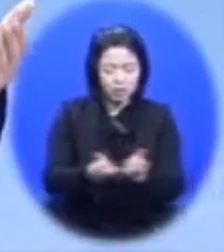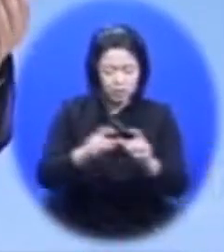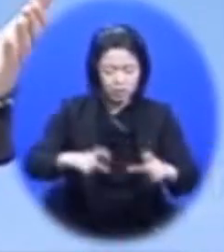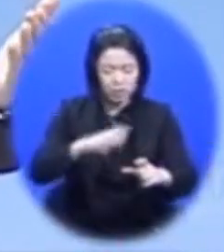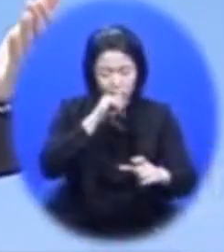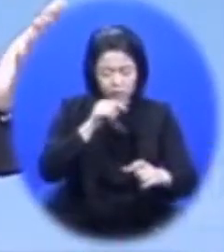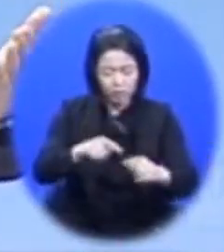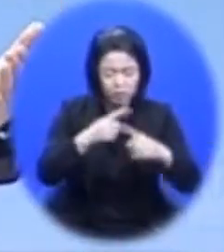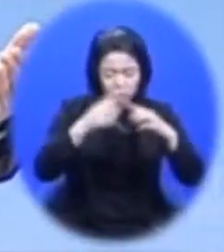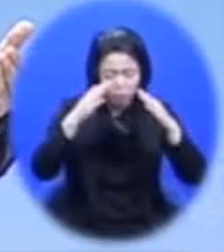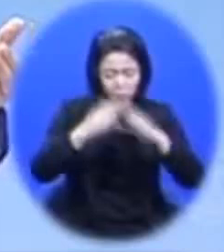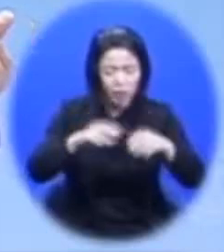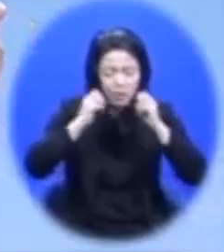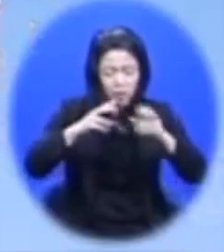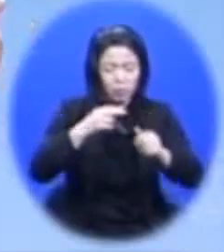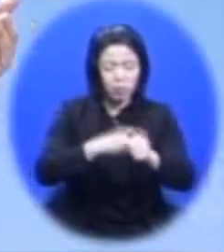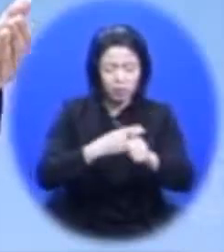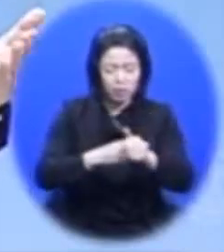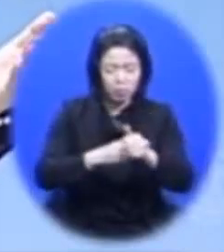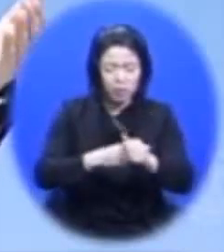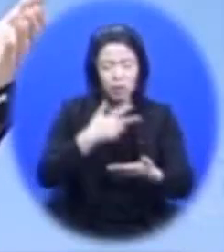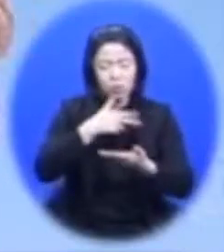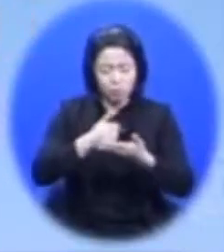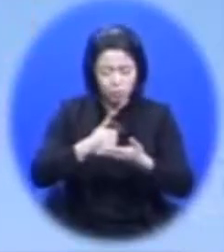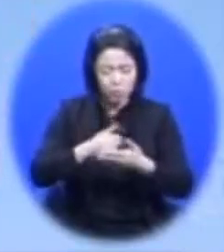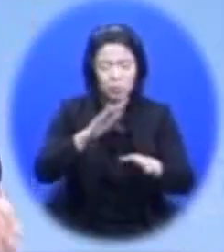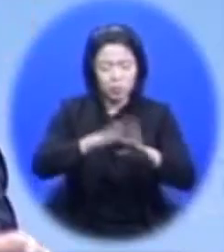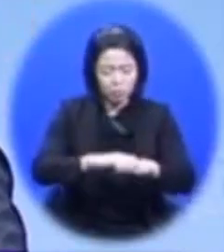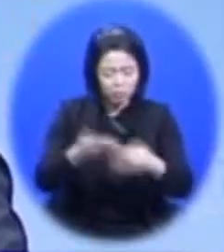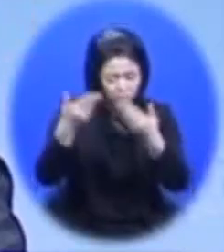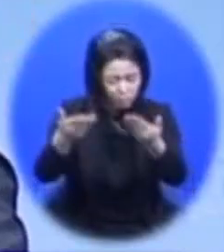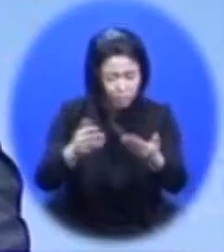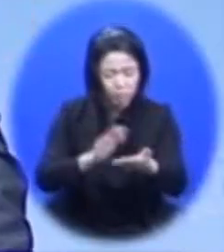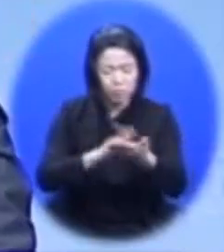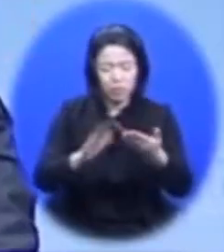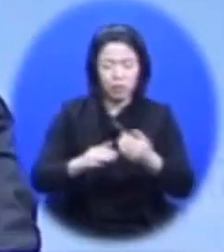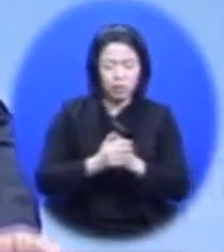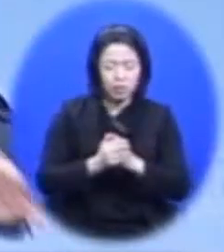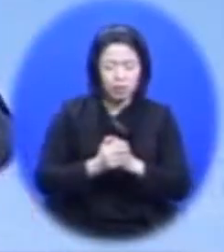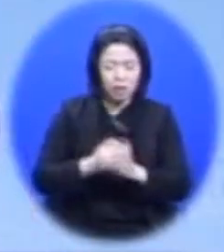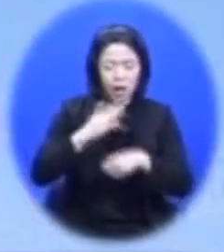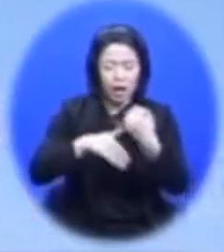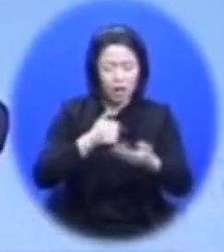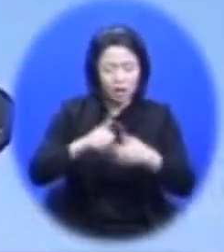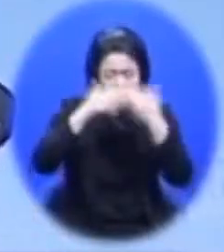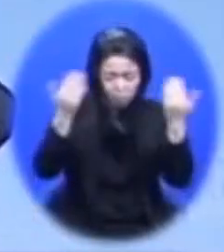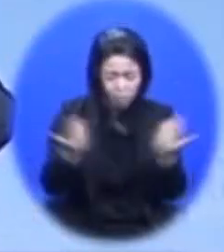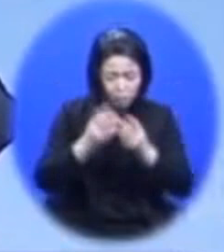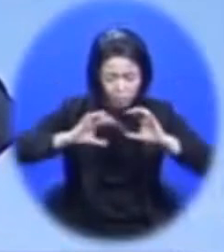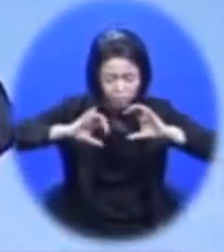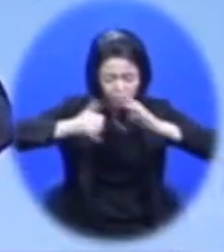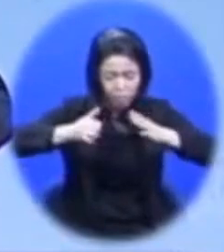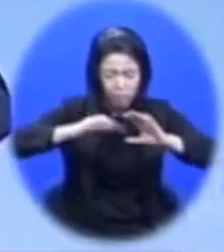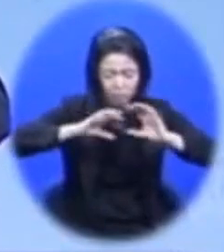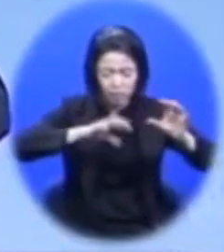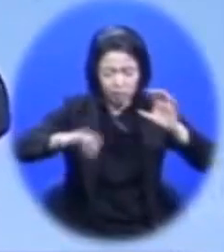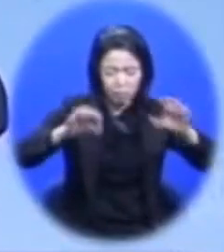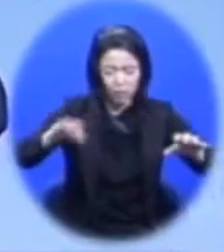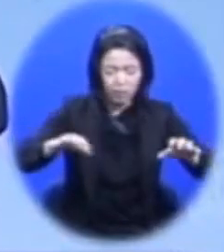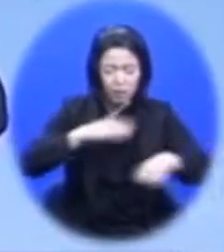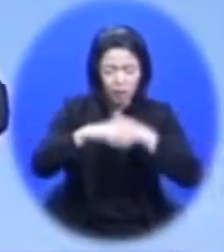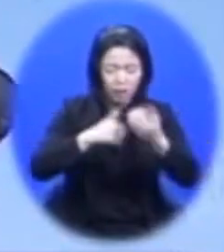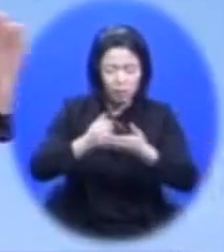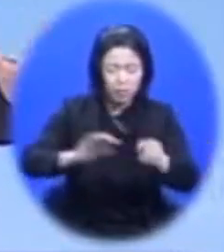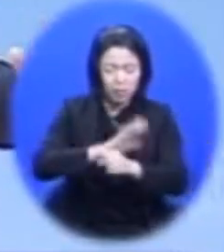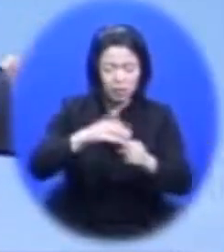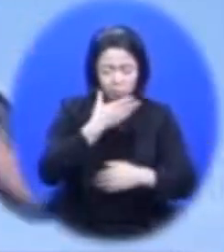그 교회와 선교사님들 주님의 손에 부탁합니다. 하나님, 전 세계 모든 열방에 하나님의 사랑의